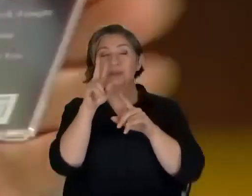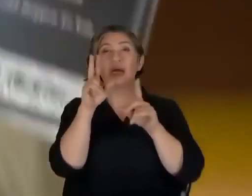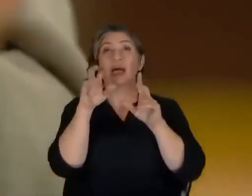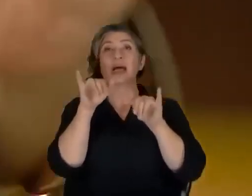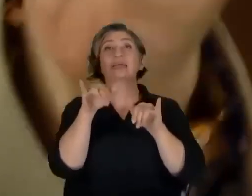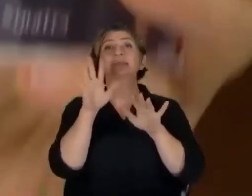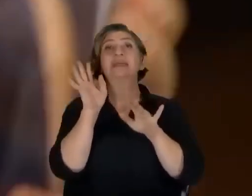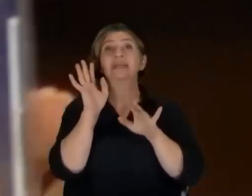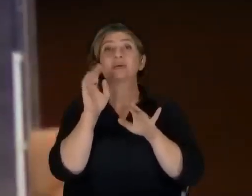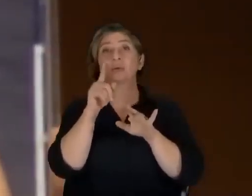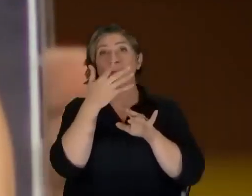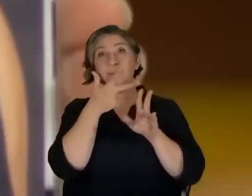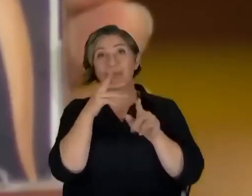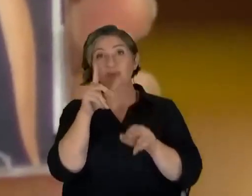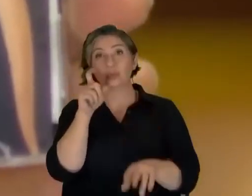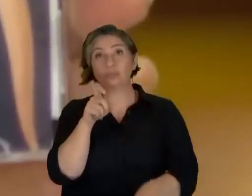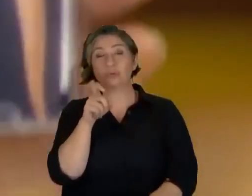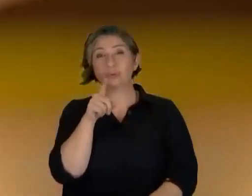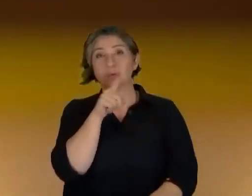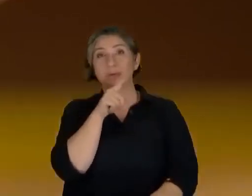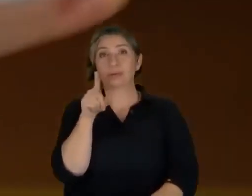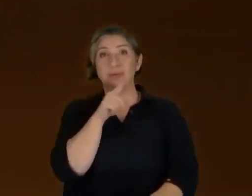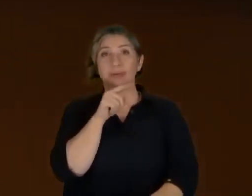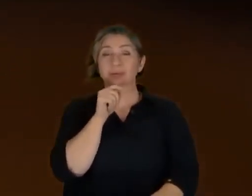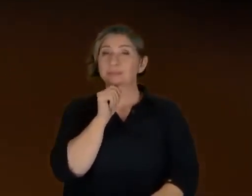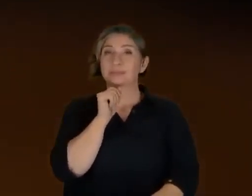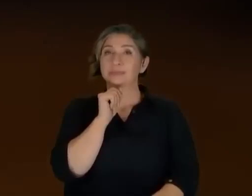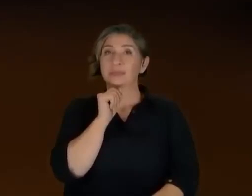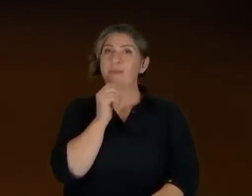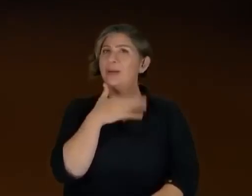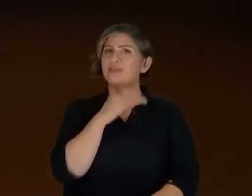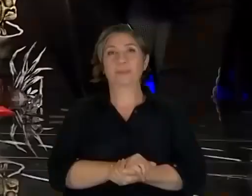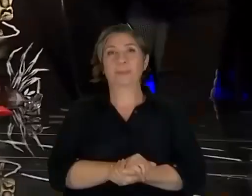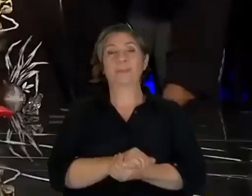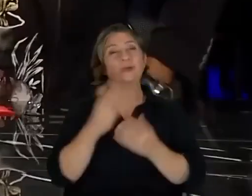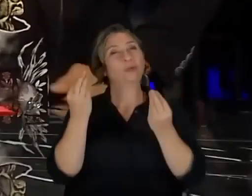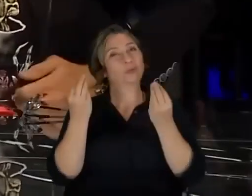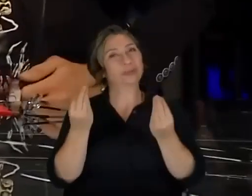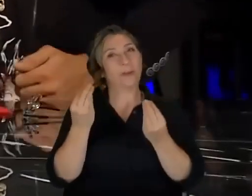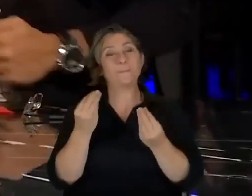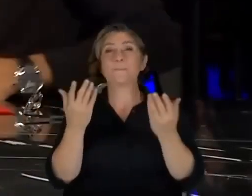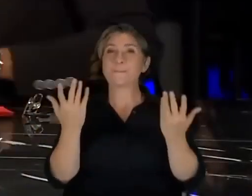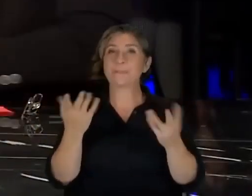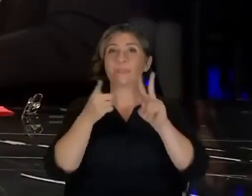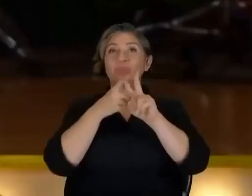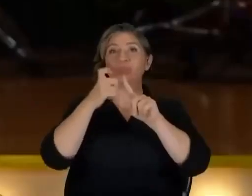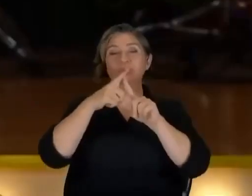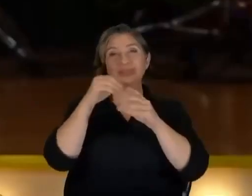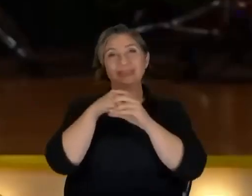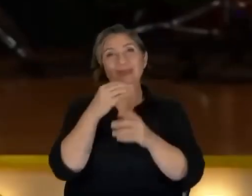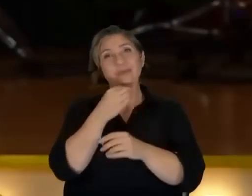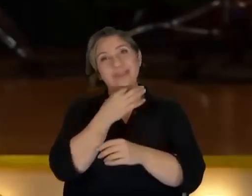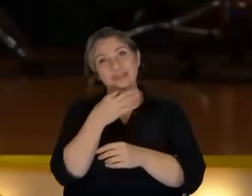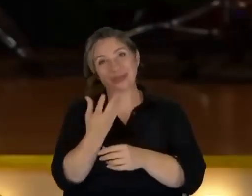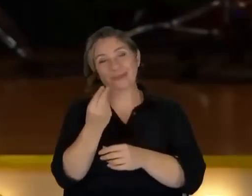Benim fotoğraflarla ilgili bir sorunum oluyor arada. Ben, ha? Bence fena değil ama ya. Çok güzel. Peki bu not içinde